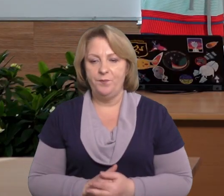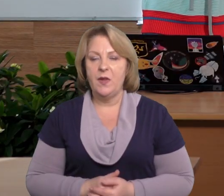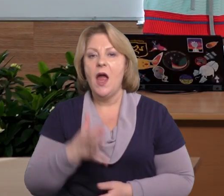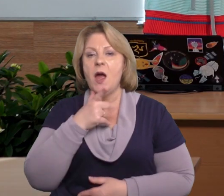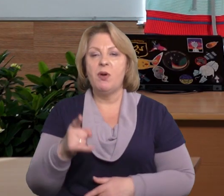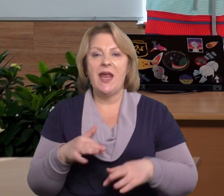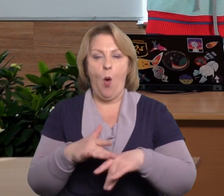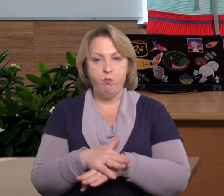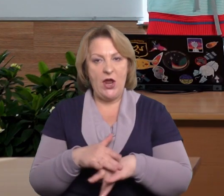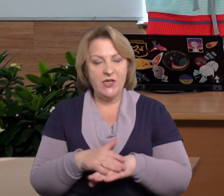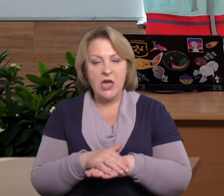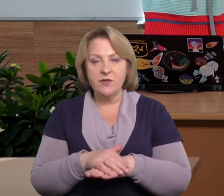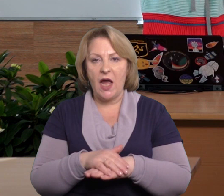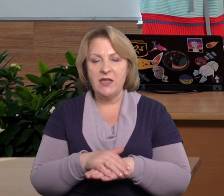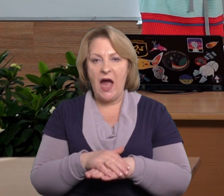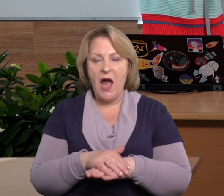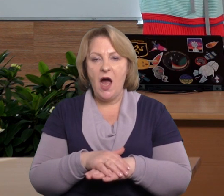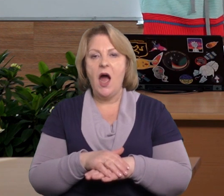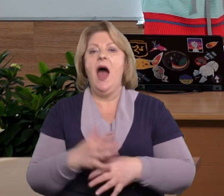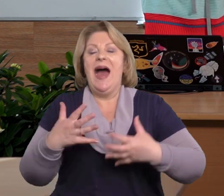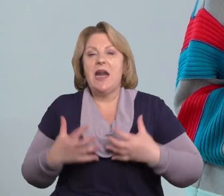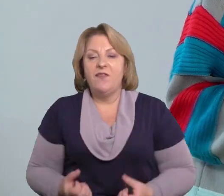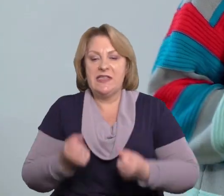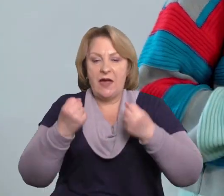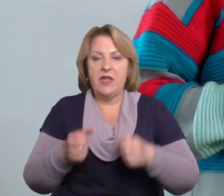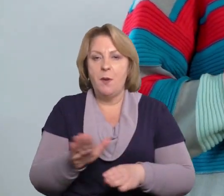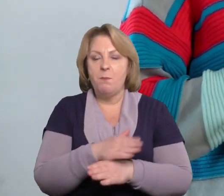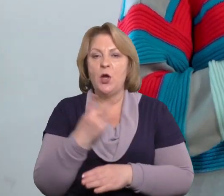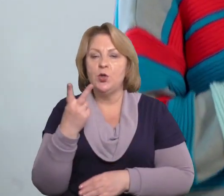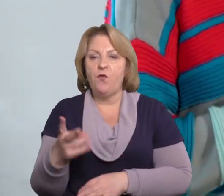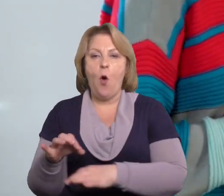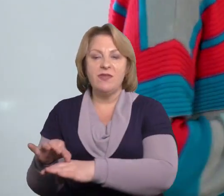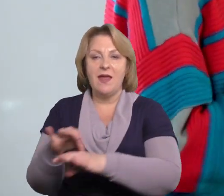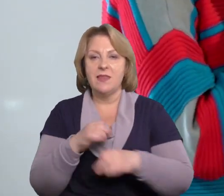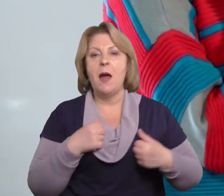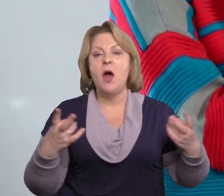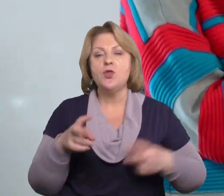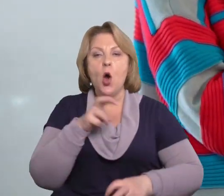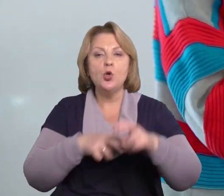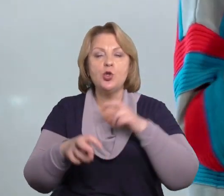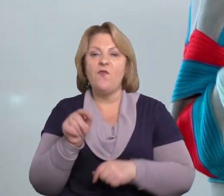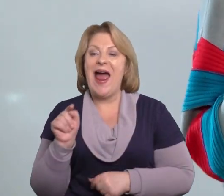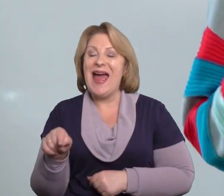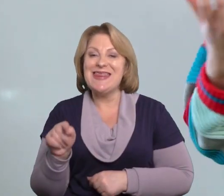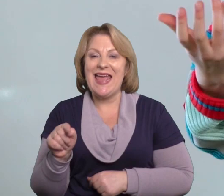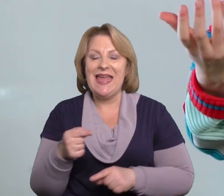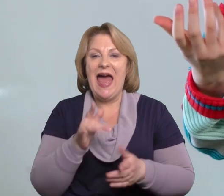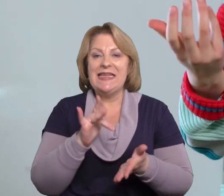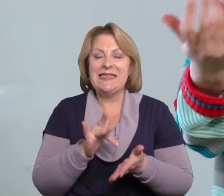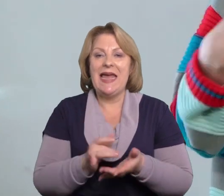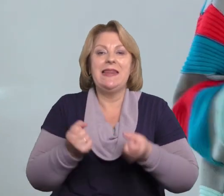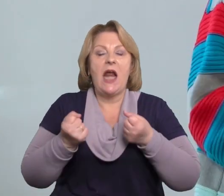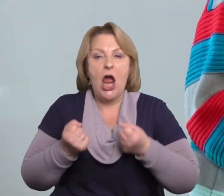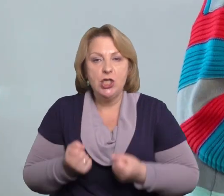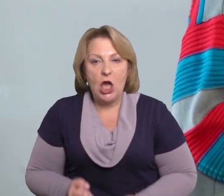при обчисленні гравітаційного тяжіння між будь-якими двома тілами, нам необхідно шукати в них якби цей центр